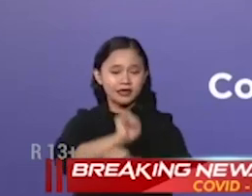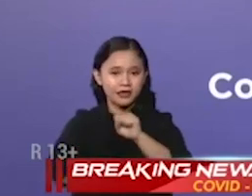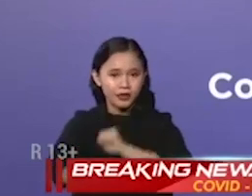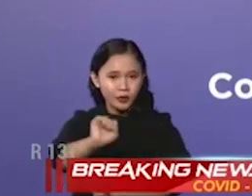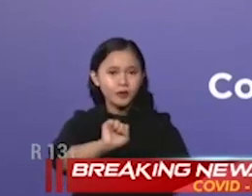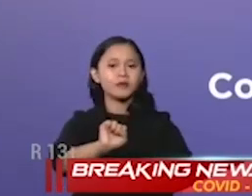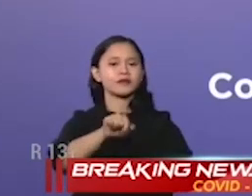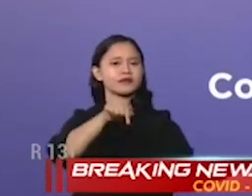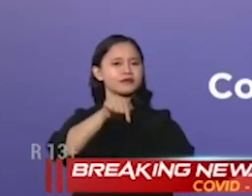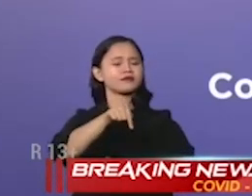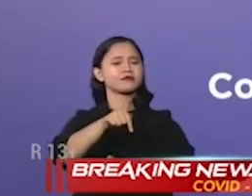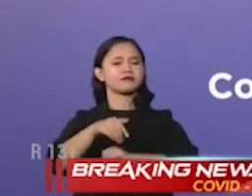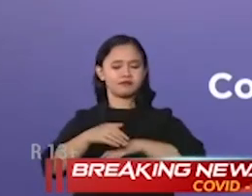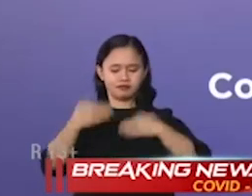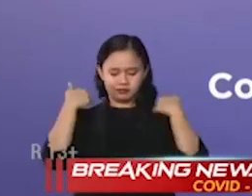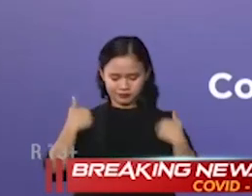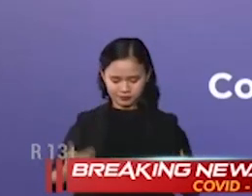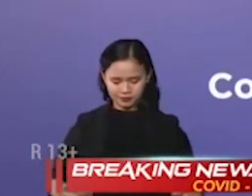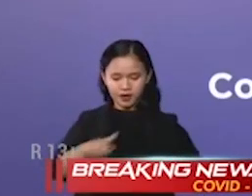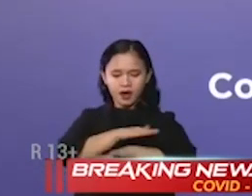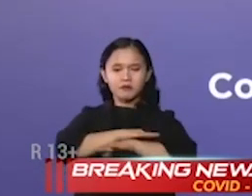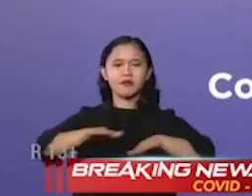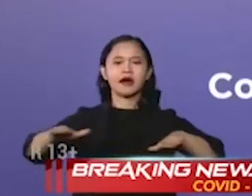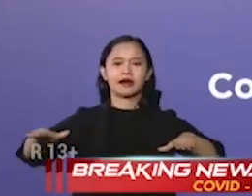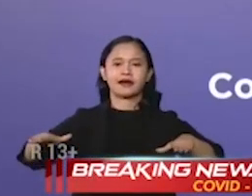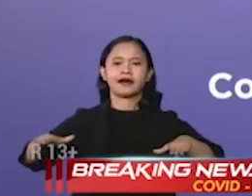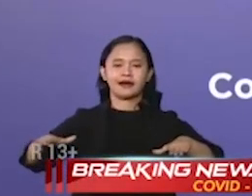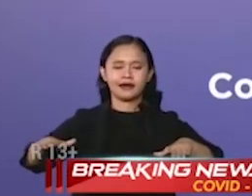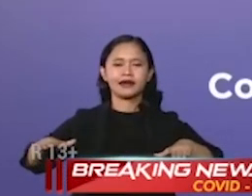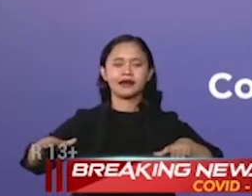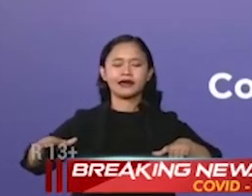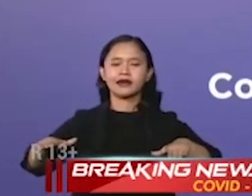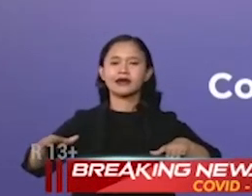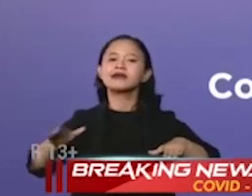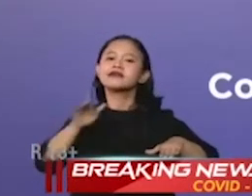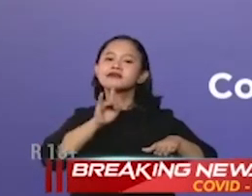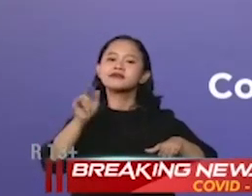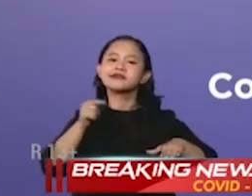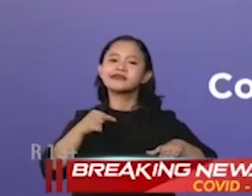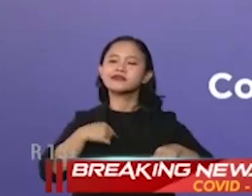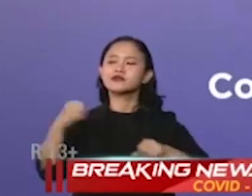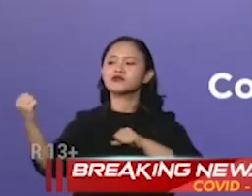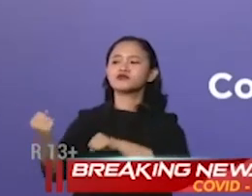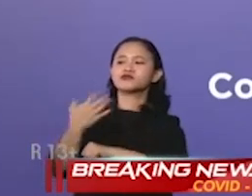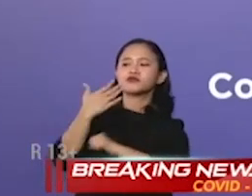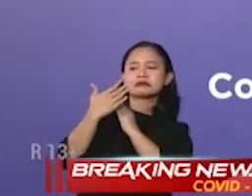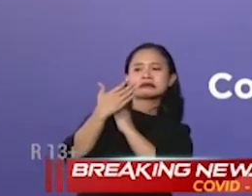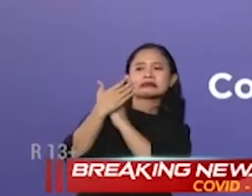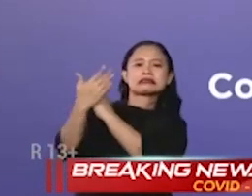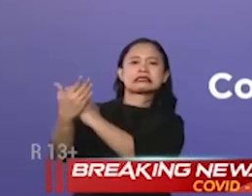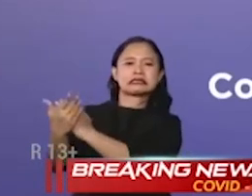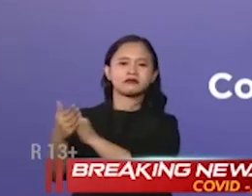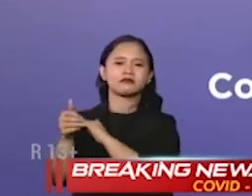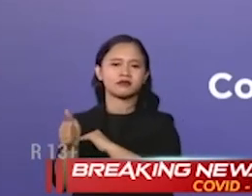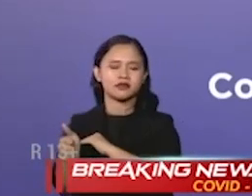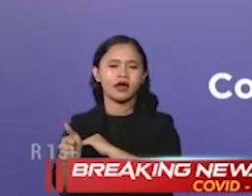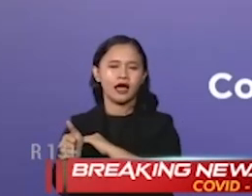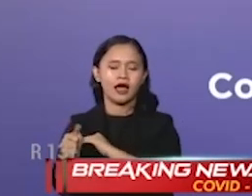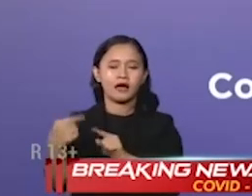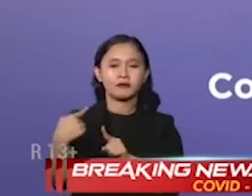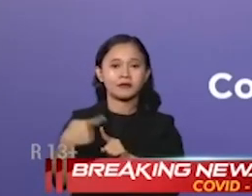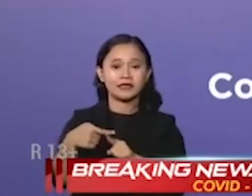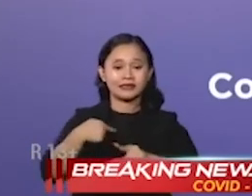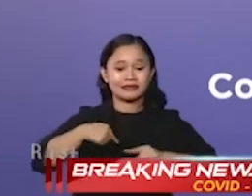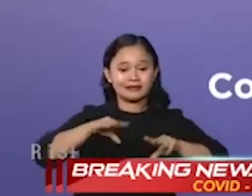maka kita akan menjadi aman Ayo kita akan terlindung dari kemungkinan tertular Hai dan kita bisa